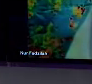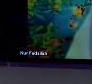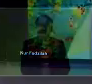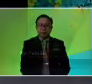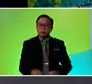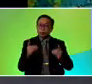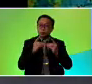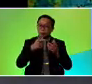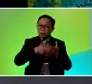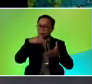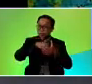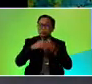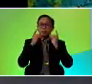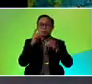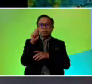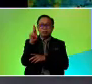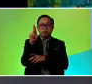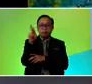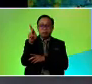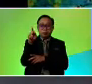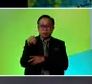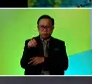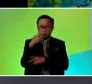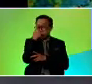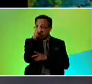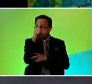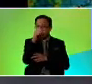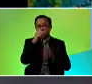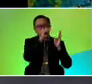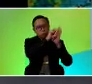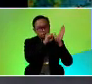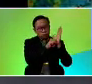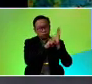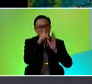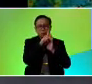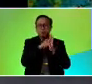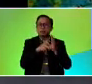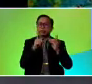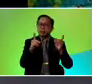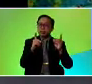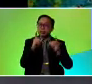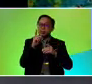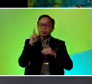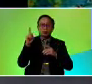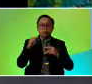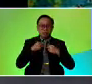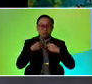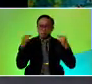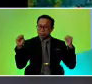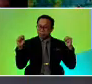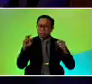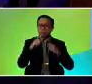bertemu kembali kita dalam Didik TV GPM tentunya untuk mata pelajaran pendidikan kesehatan tingkatan 3 bersama dengan